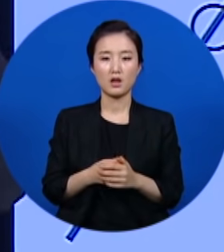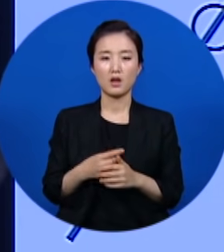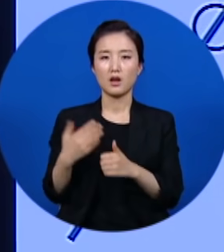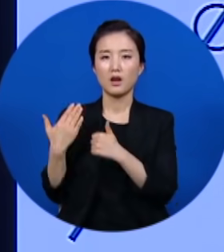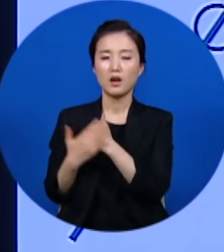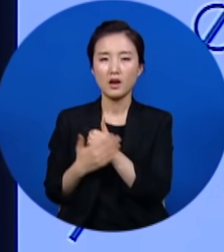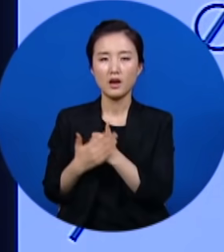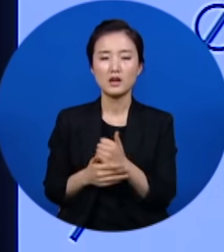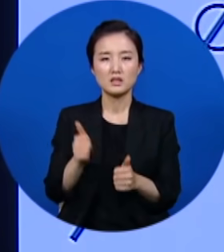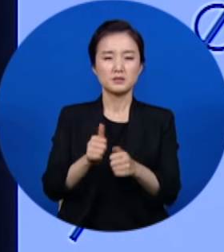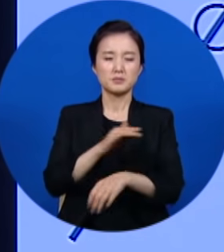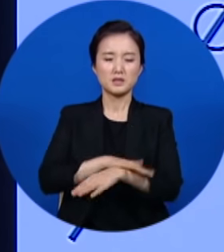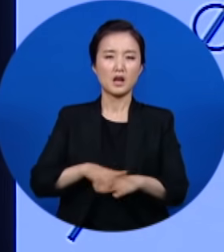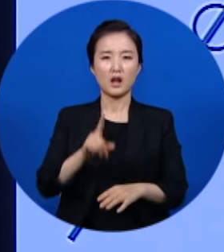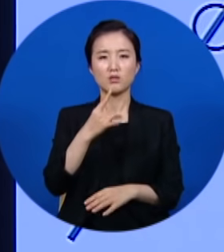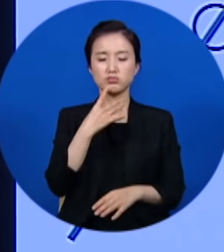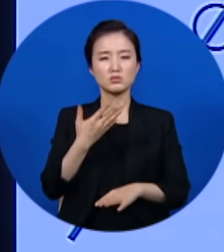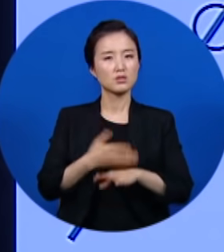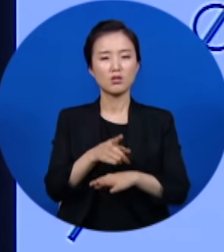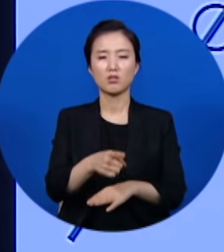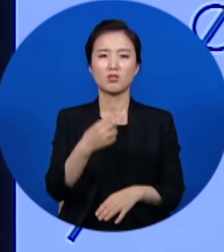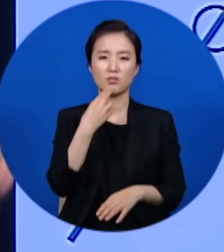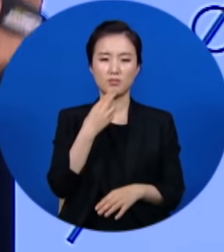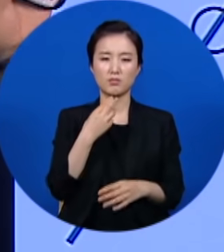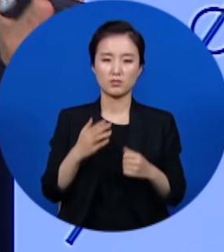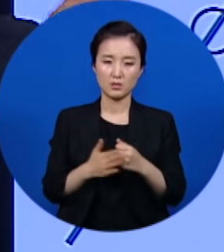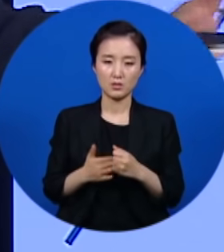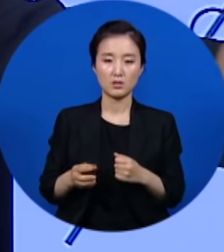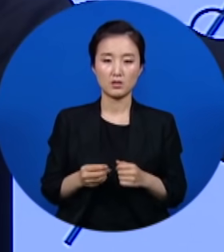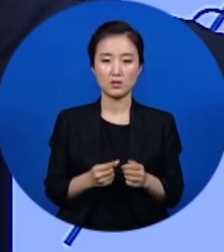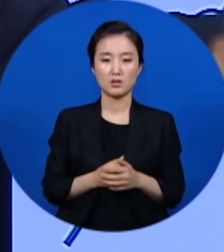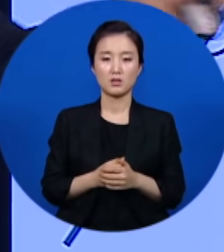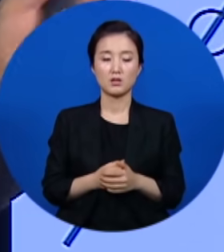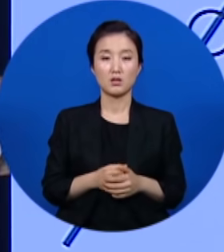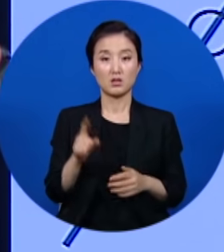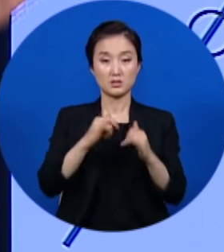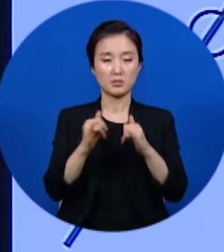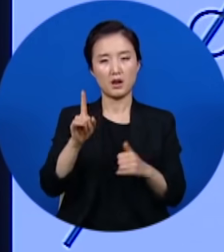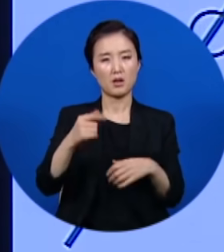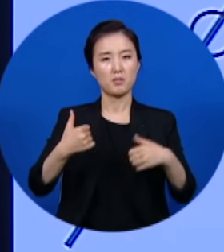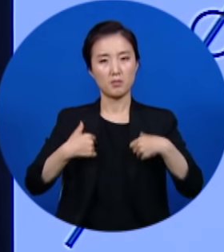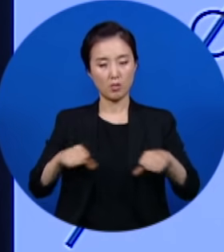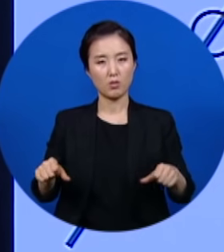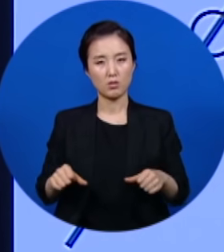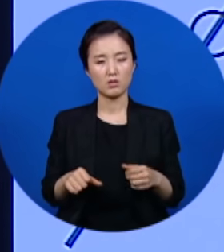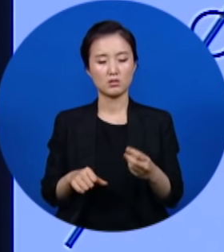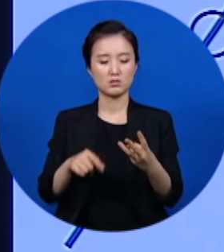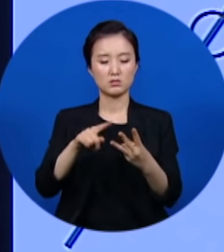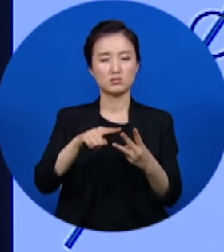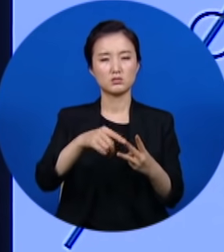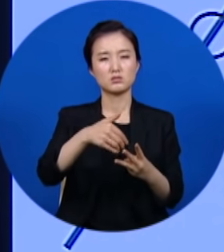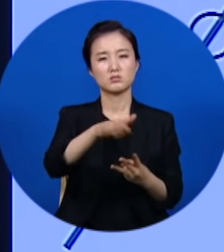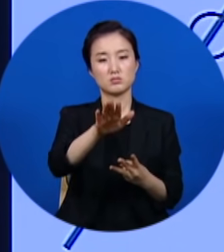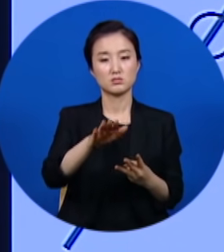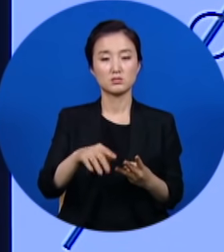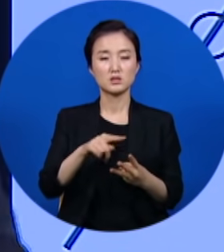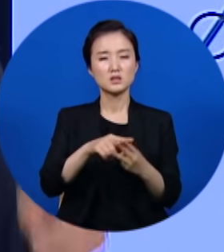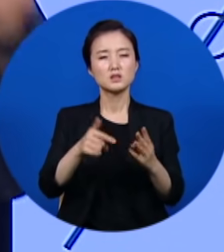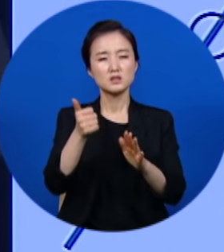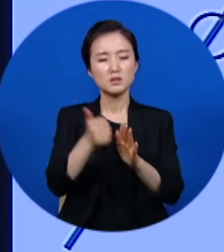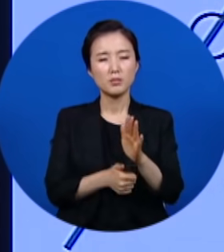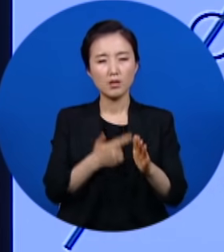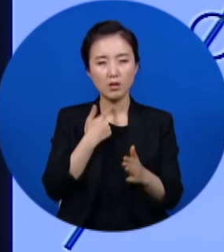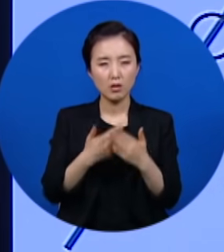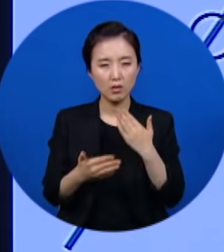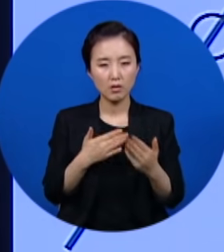시험 잘 본 500 할 수 있는 게 없죠 그래서 결국은 한 사람은 지 발언하고 한 사람은 내 보냈어요 그 실패를 했기 때문에